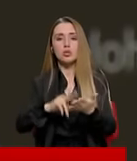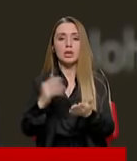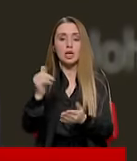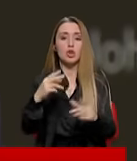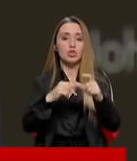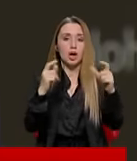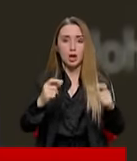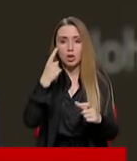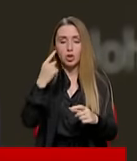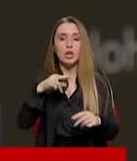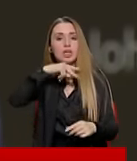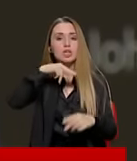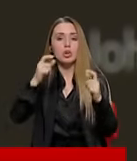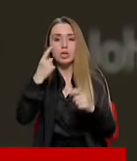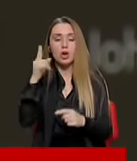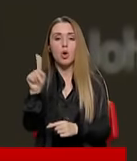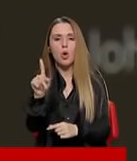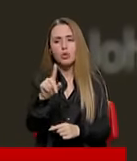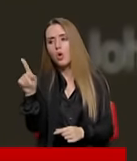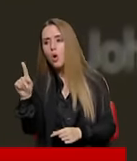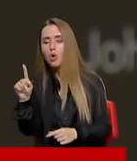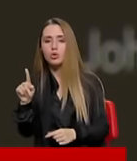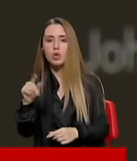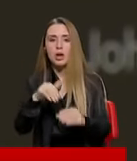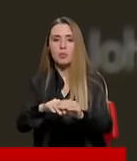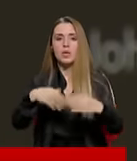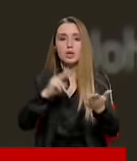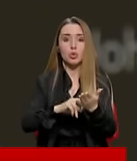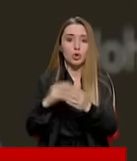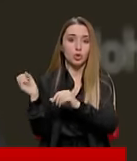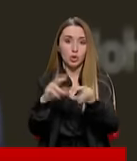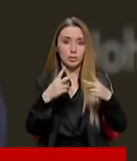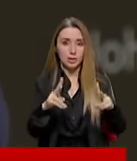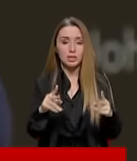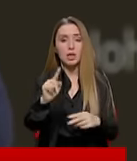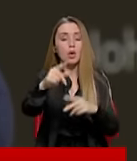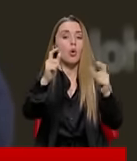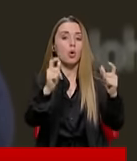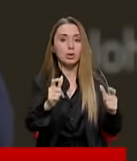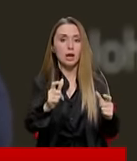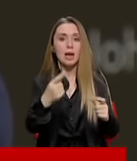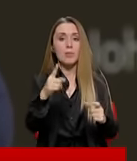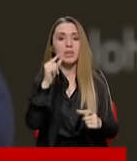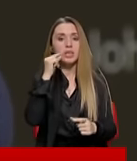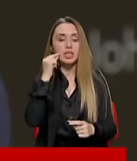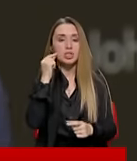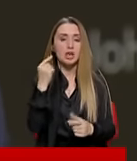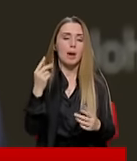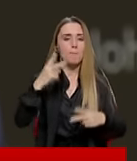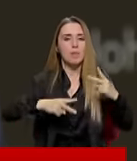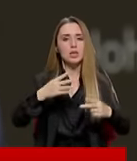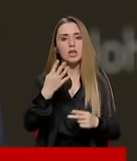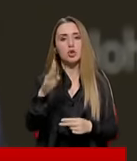Keçiören'de 10 tane 10'ar tane e meclise e üye gönderebiliyorsunuz yani orada 1000 kişiye Yerine göre